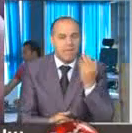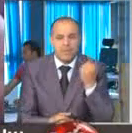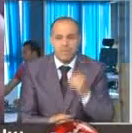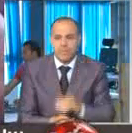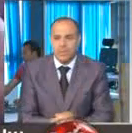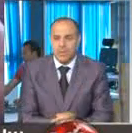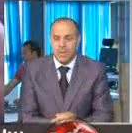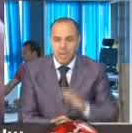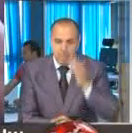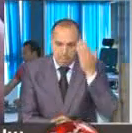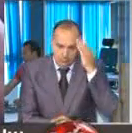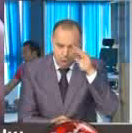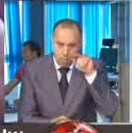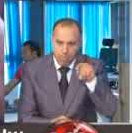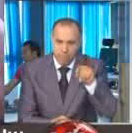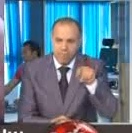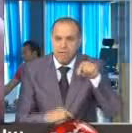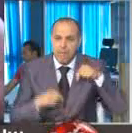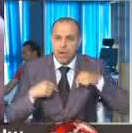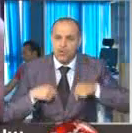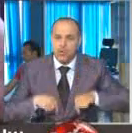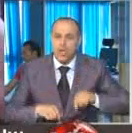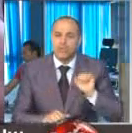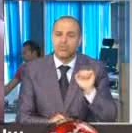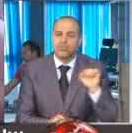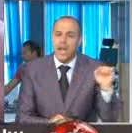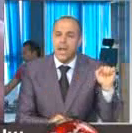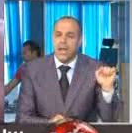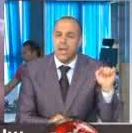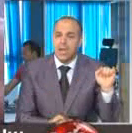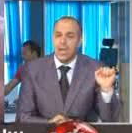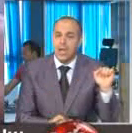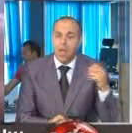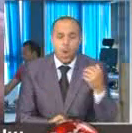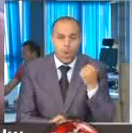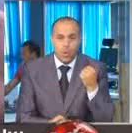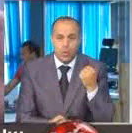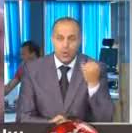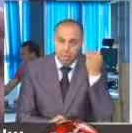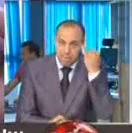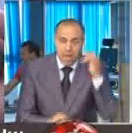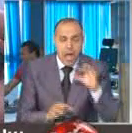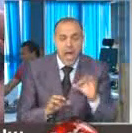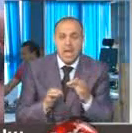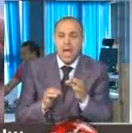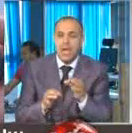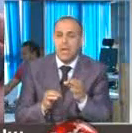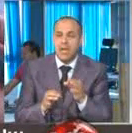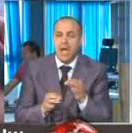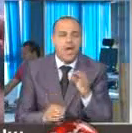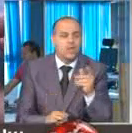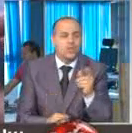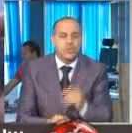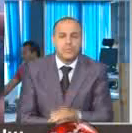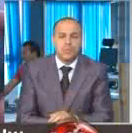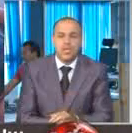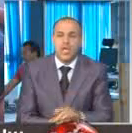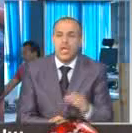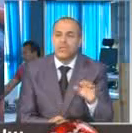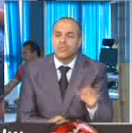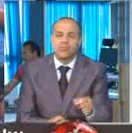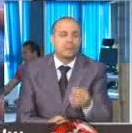معروف عن وزراء الشؤون الاجتماعيه هي قدرتها على استنباط الحلول من اجل